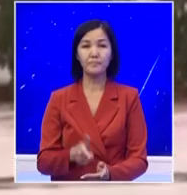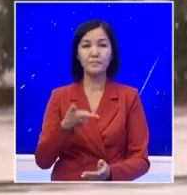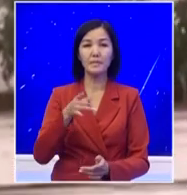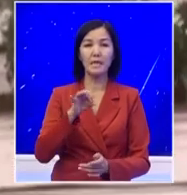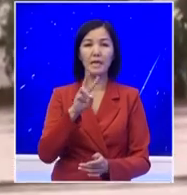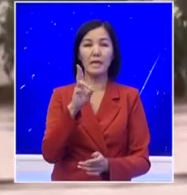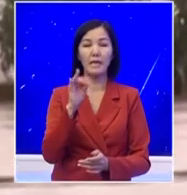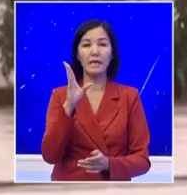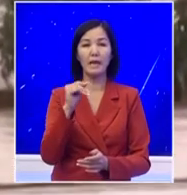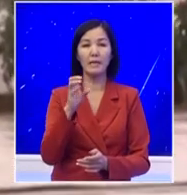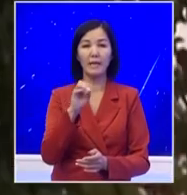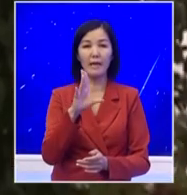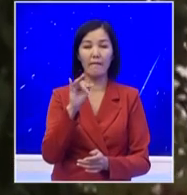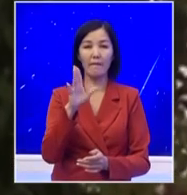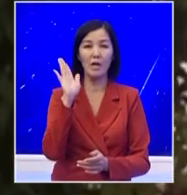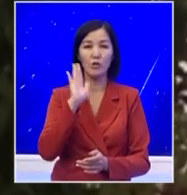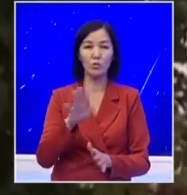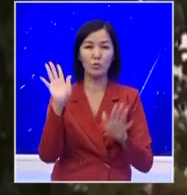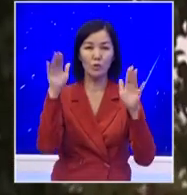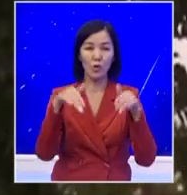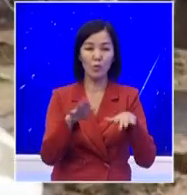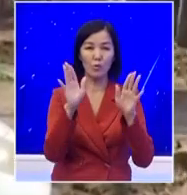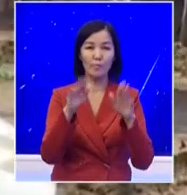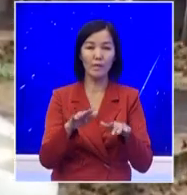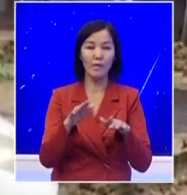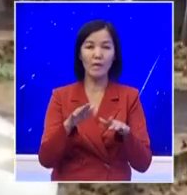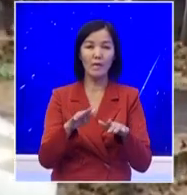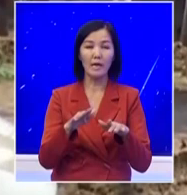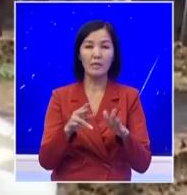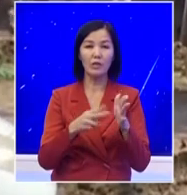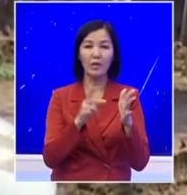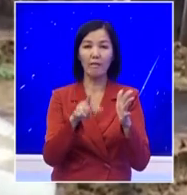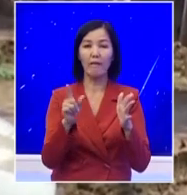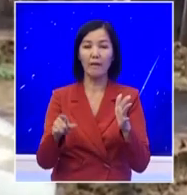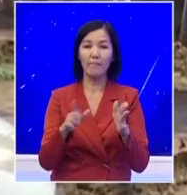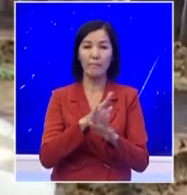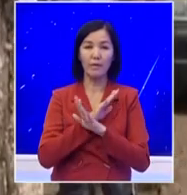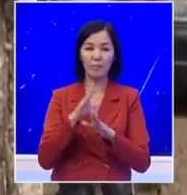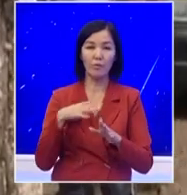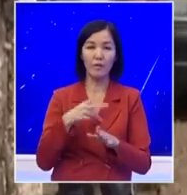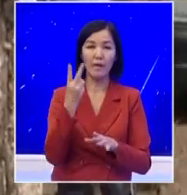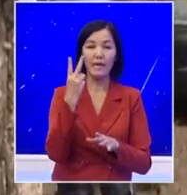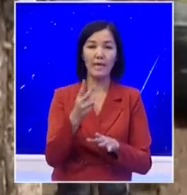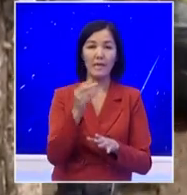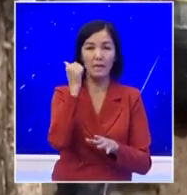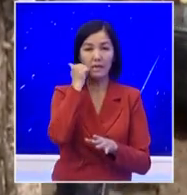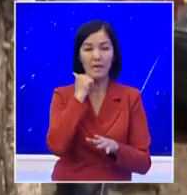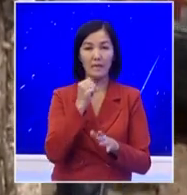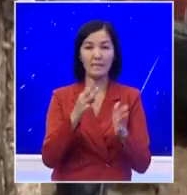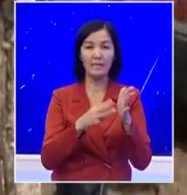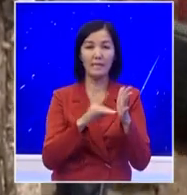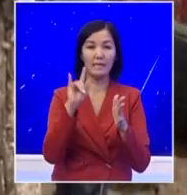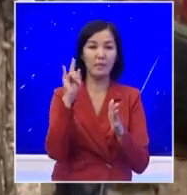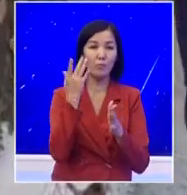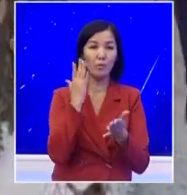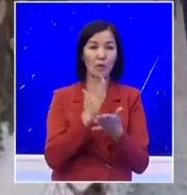Грекияның Эвея аралында дауыл мен су тасқынынан 7 адам мерт болды. Олардың арасында 2 егде жастағы адам мен 8 айлық